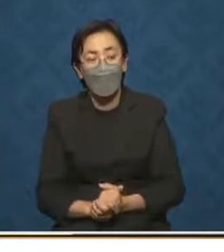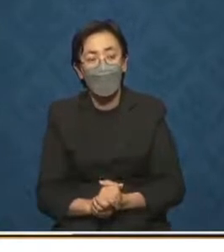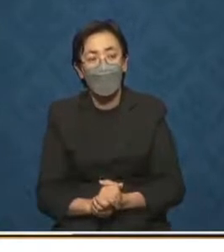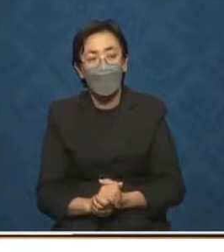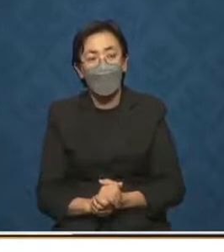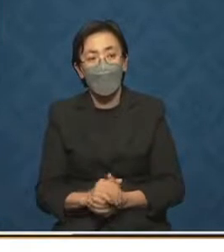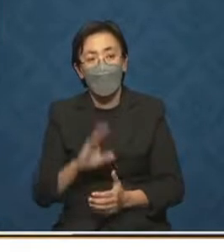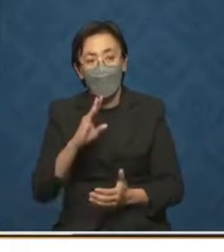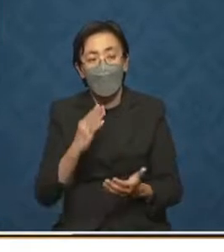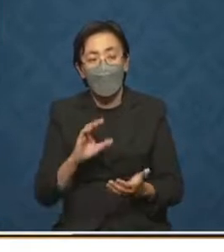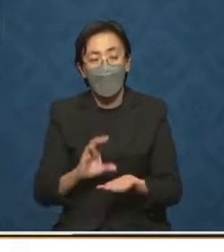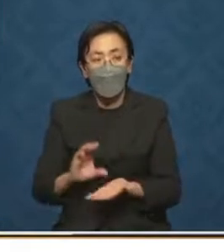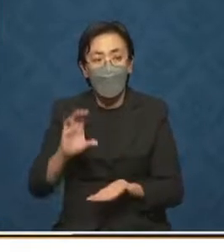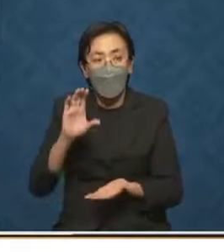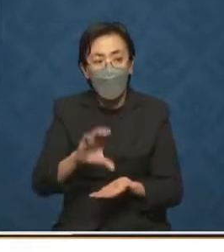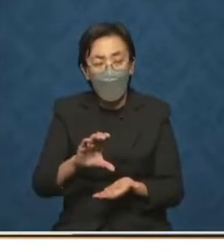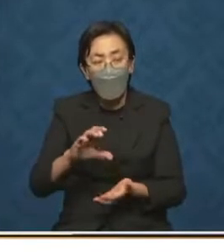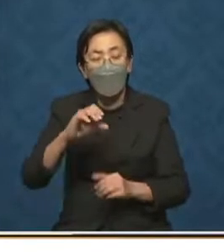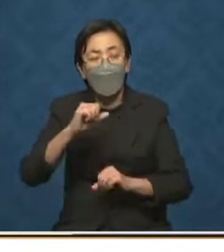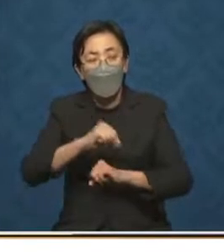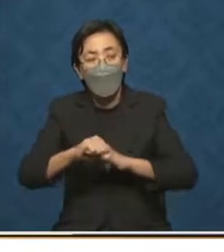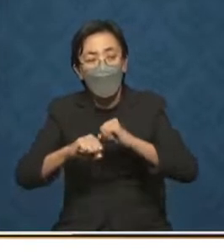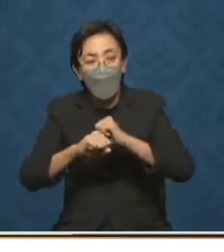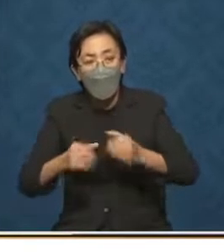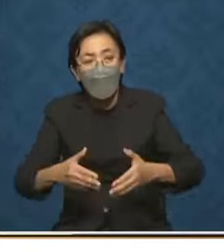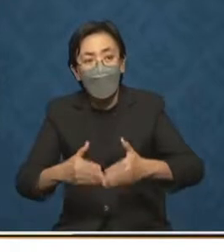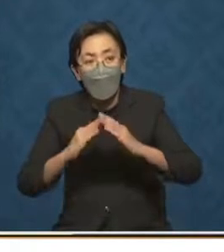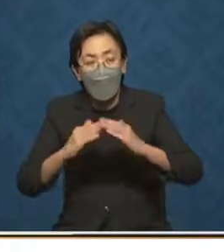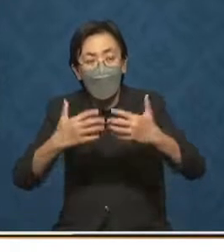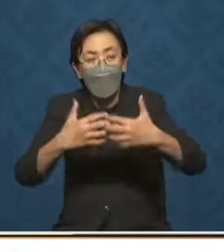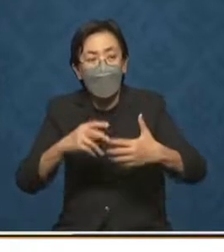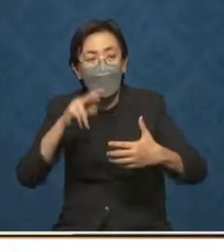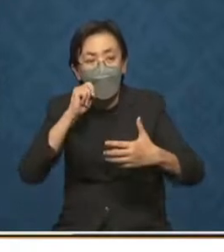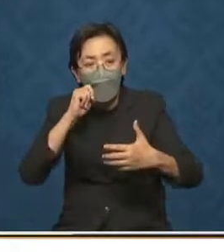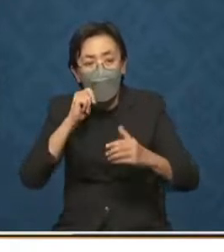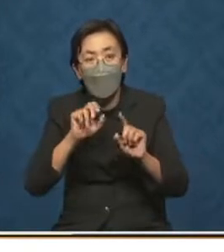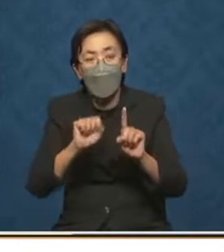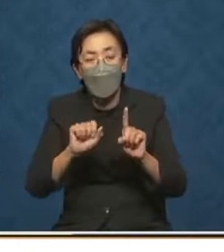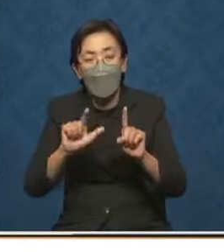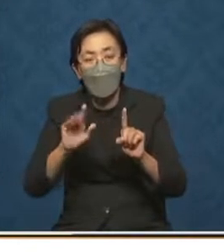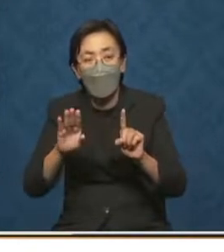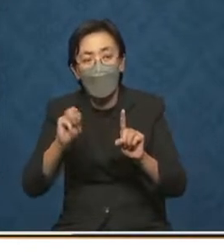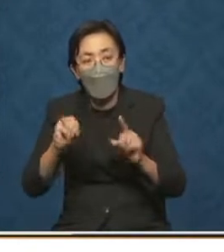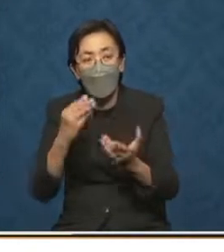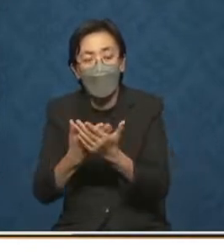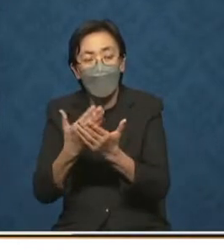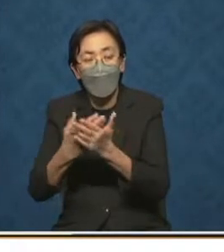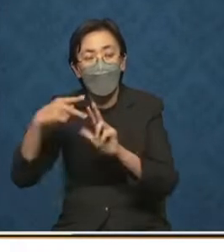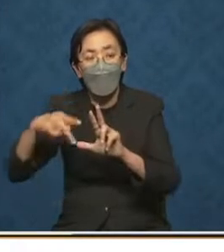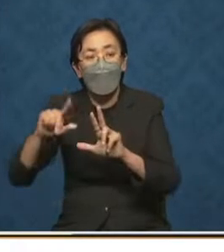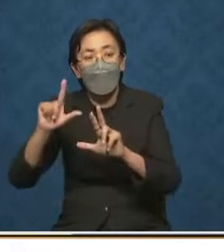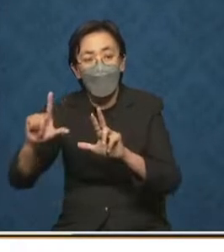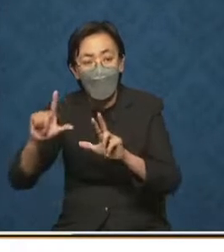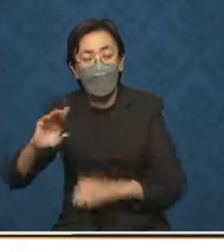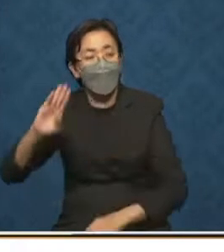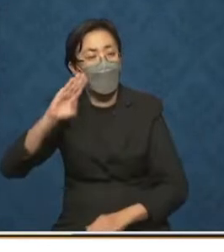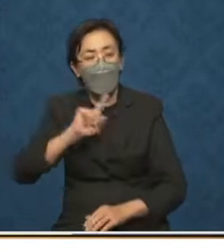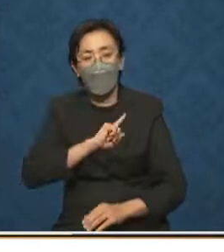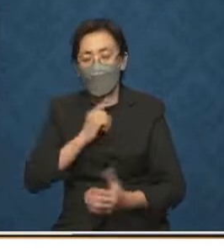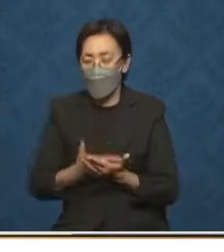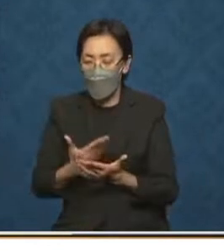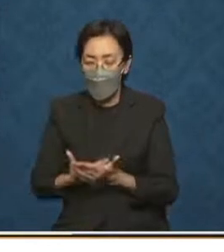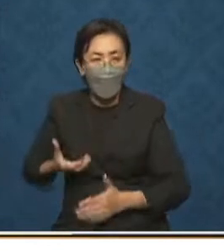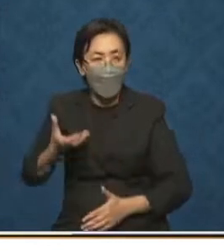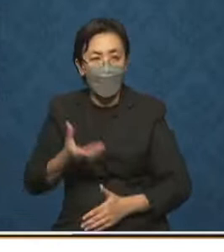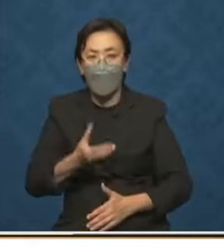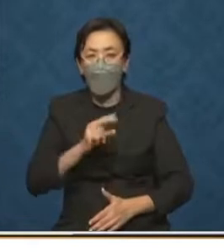บริษัทจะลงทุก่อสรางลวผลิดน้ำทผลิดด้านน้ำได้ 1 แสนลบเมตร วงเงิน 3,000 ลานบาทโดยบริษัทจะลง